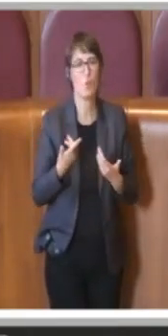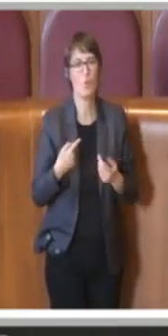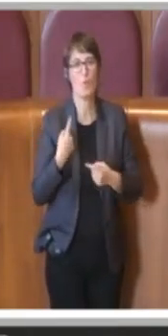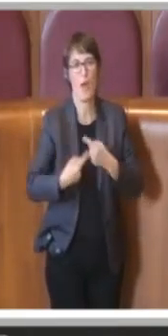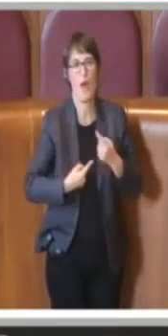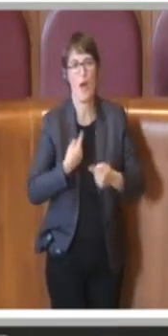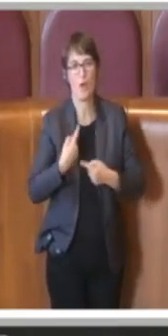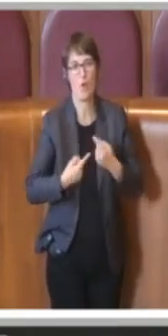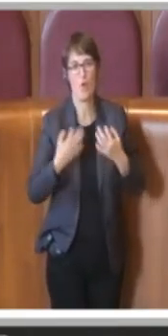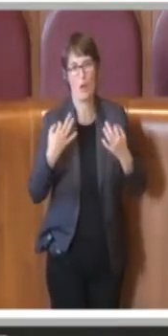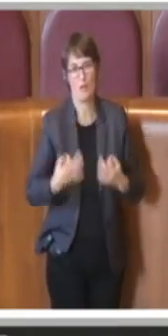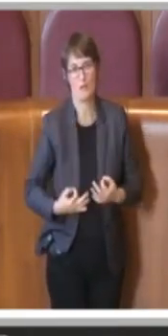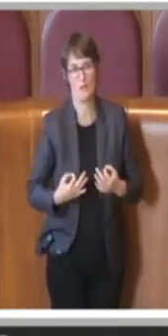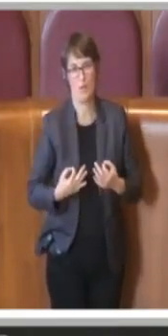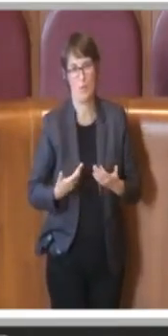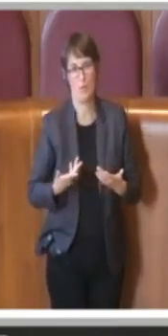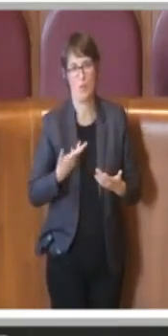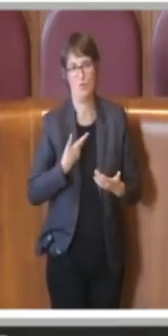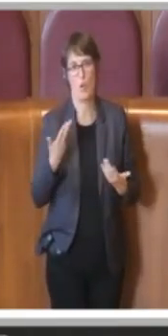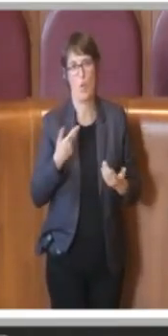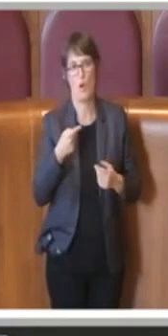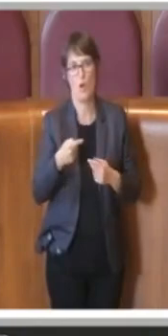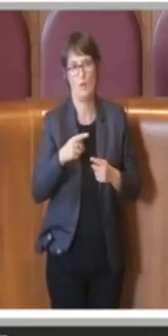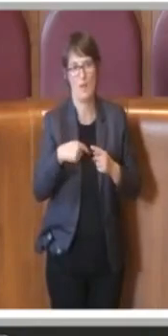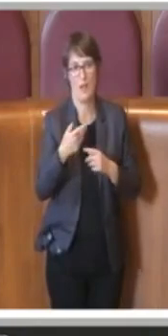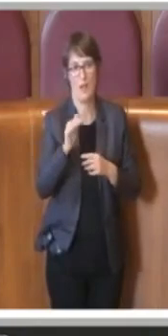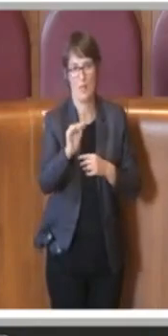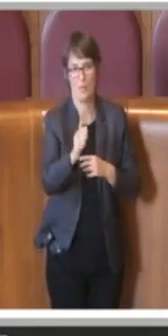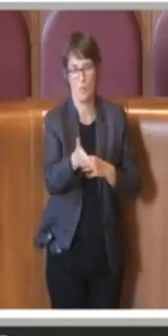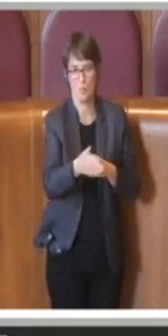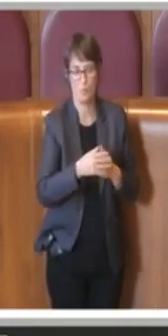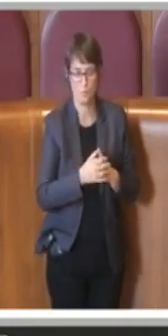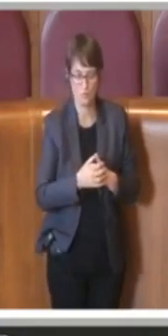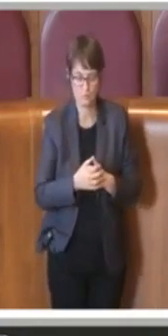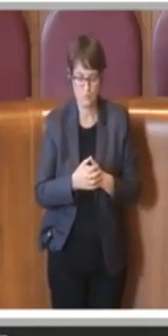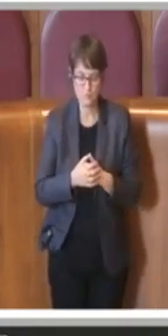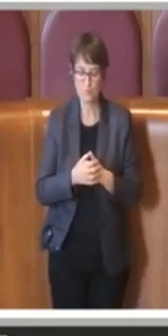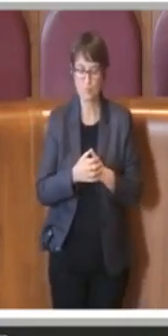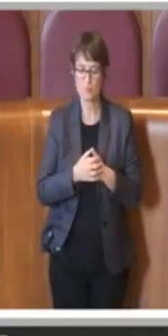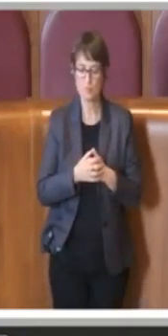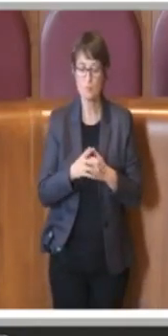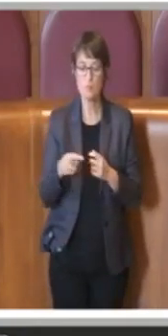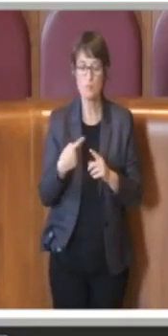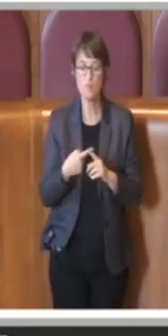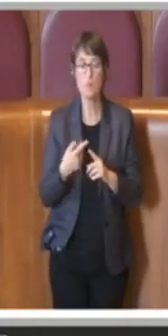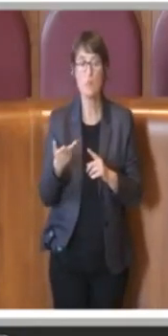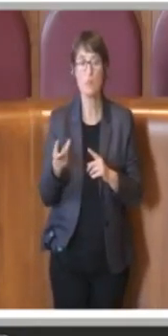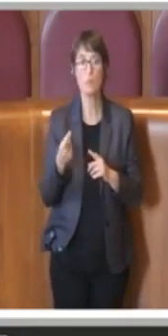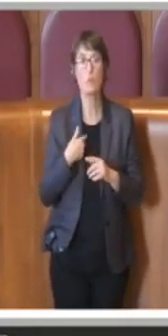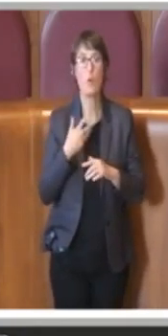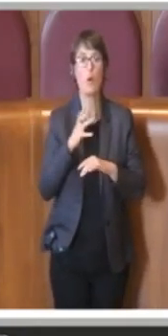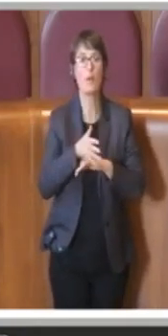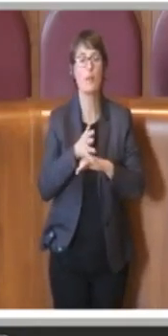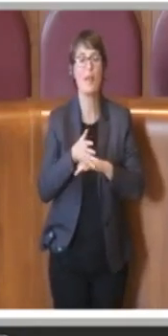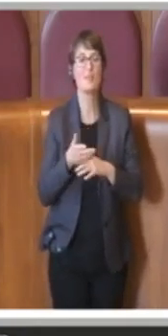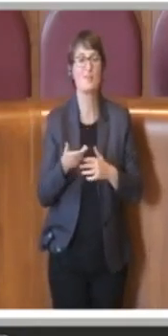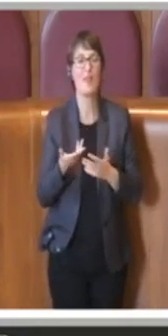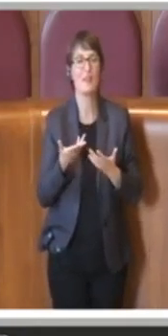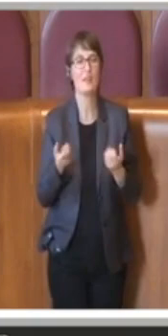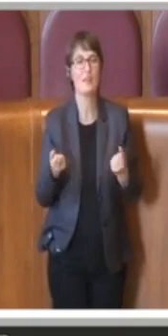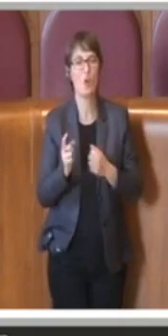infine dare indirizzo affinché con gli interventi non sostanziali che sono previsti, come appunto